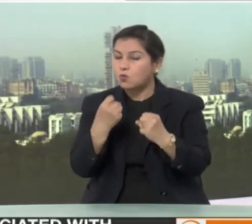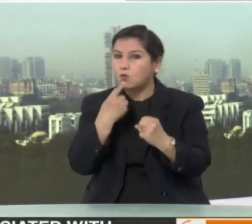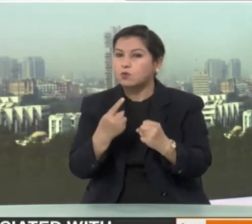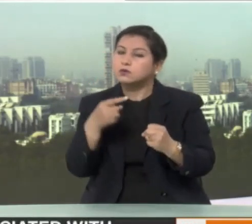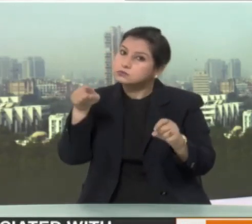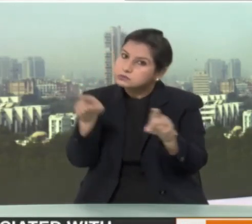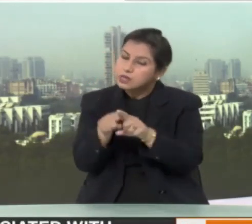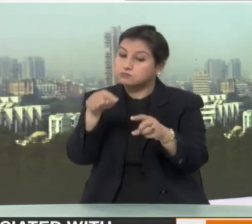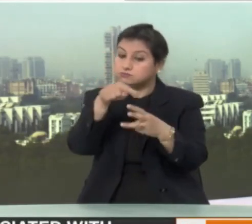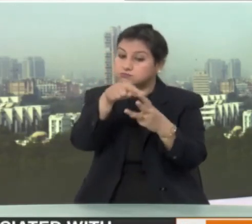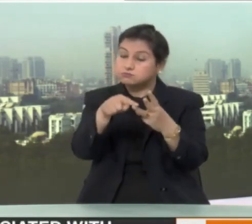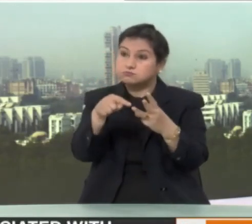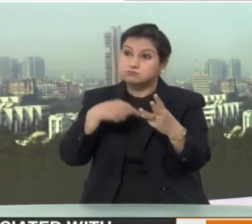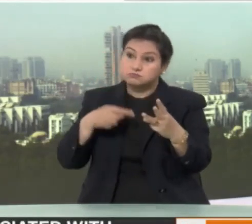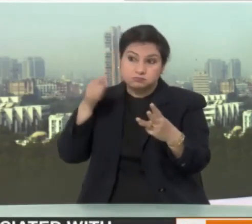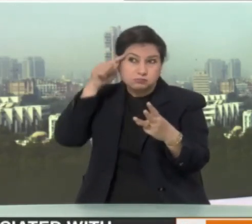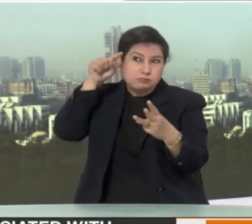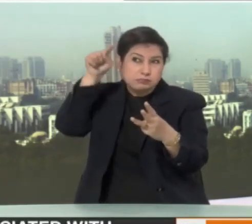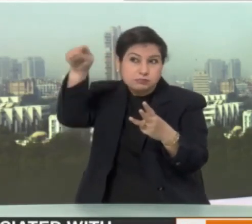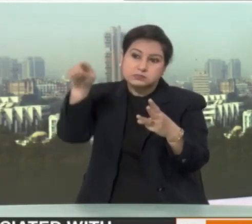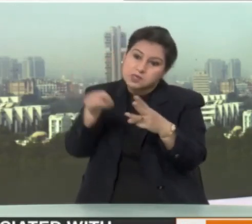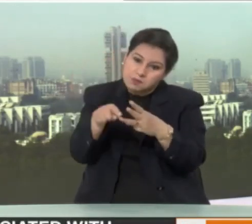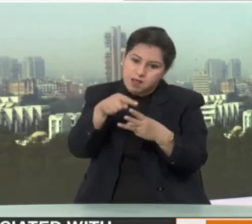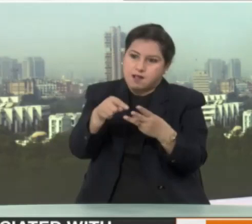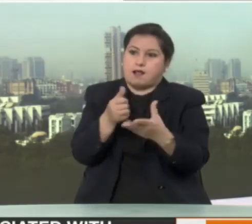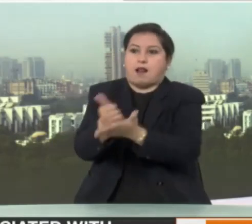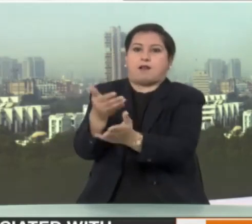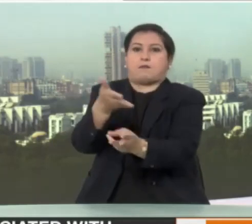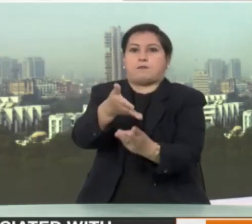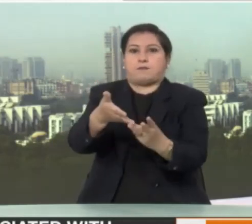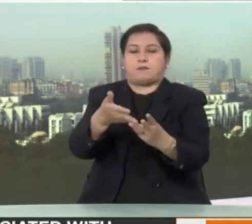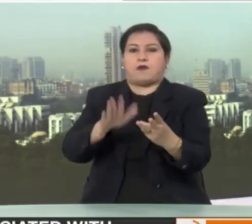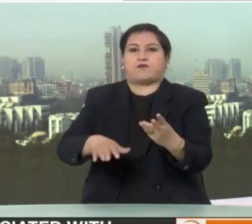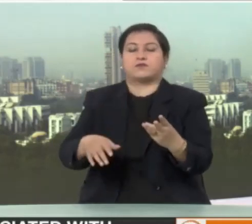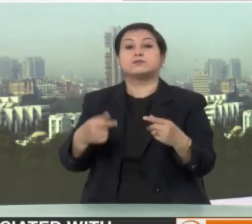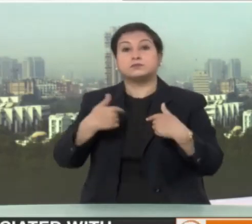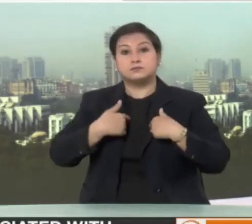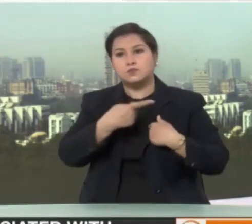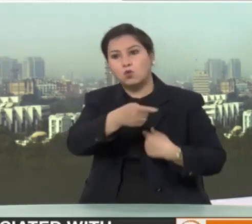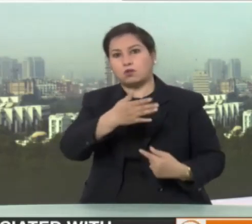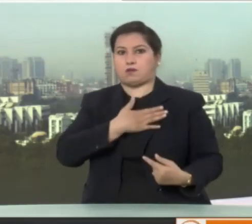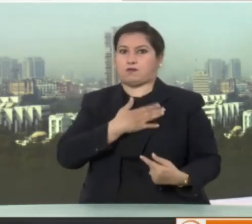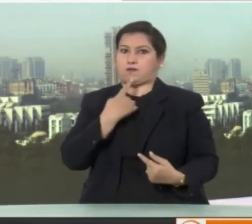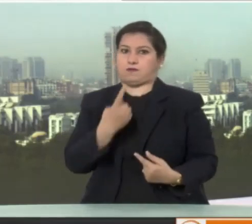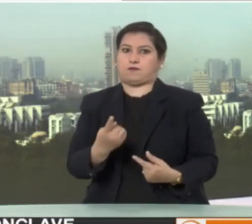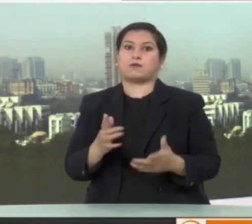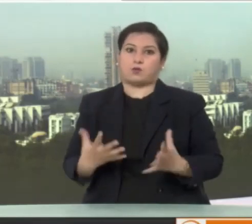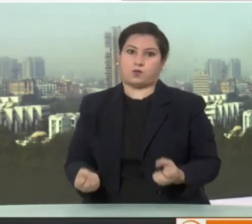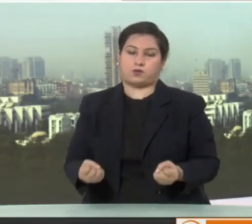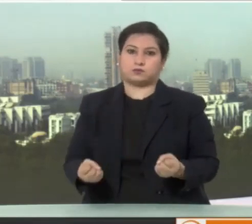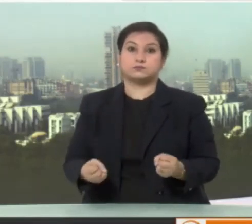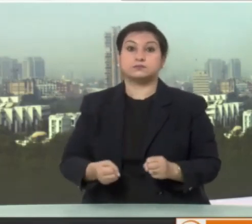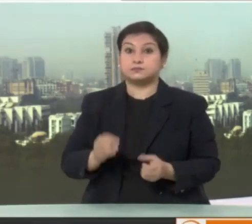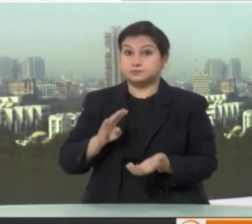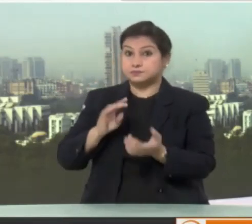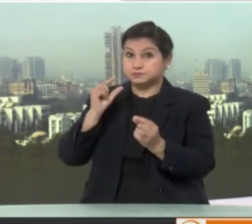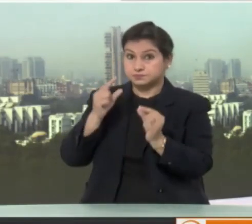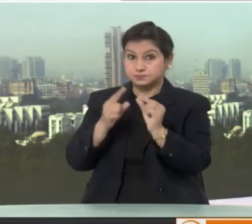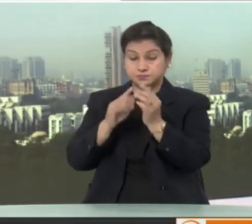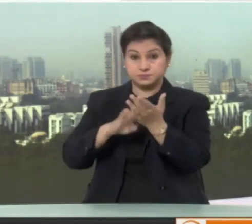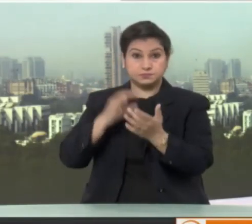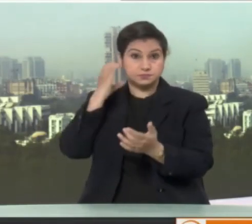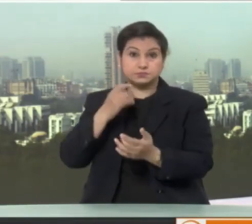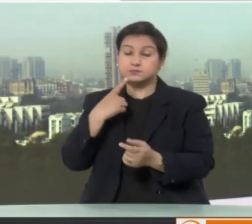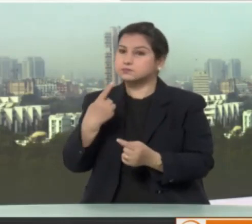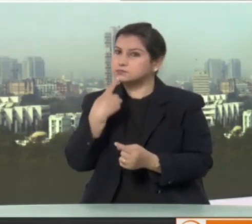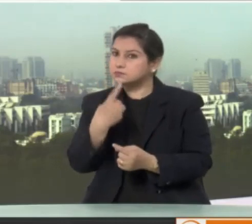उसी लक्ष्य तक पहुंचने का हमारा एक माध्यम है। और मैं आपको आश्वस्त करना चाहता हूं कि माननीय प्रधानमंत्री जी द्वारा